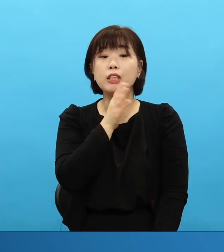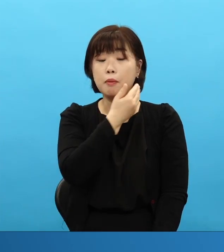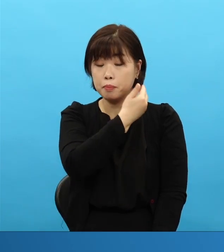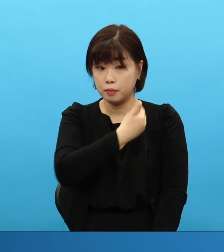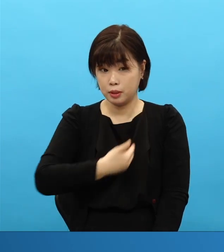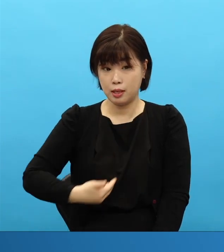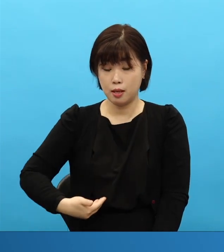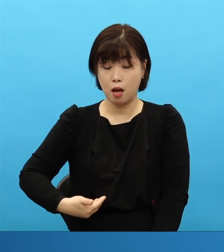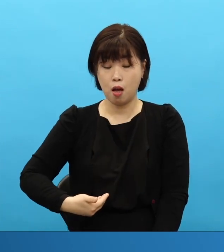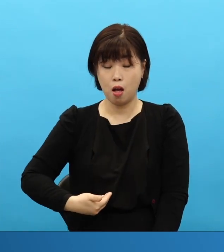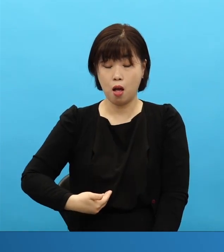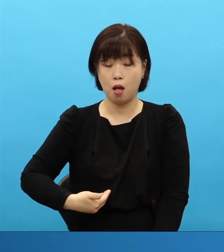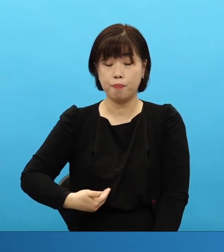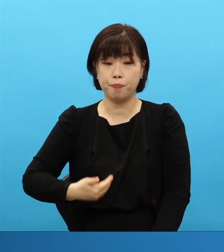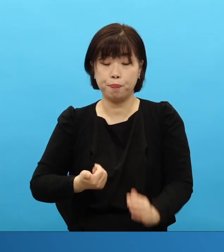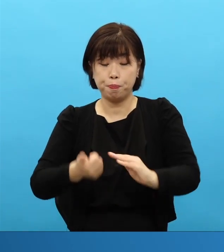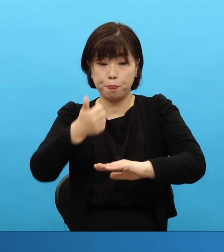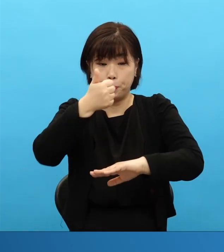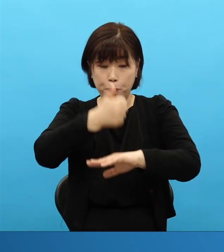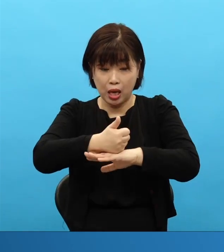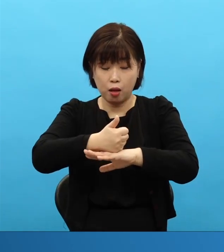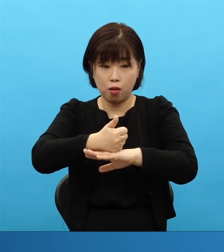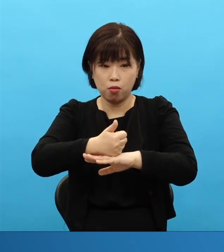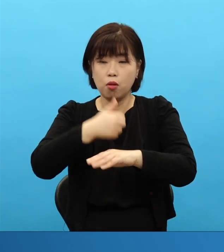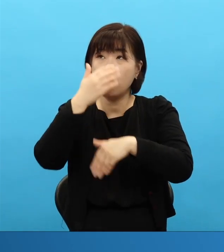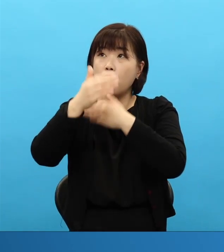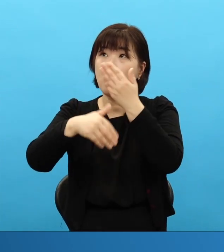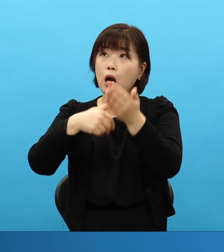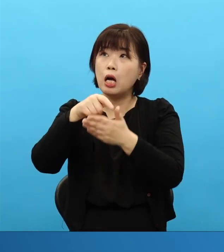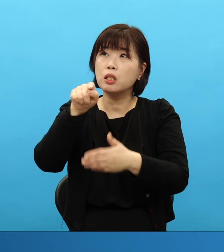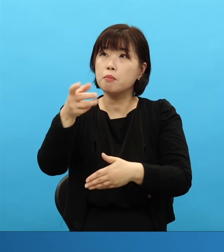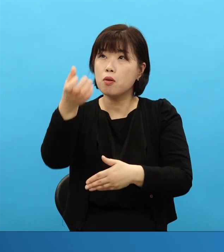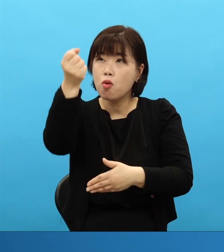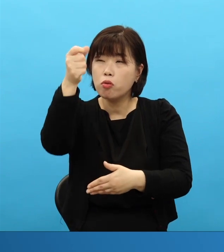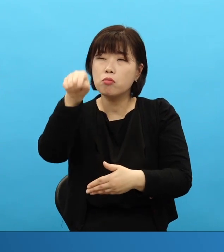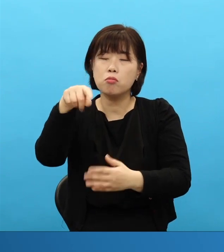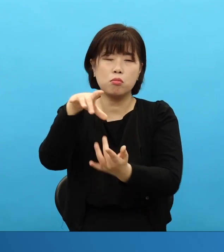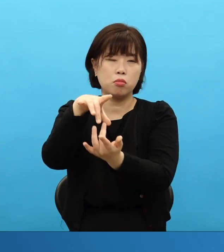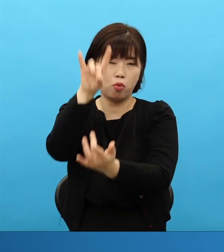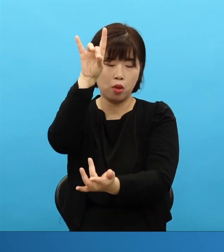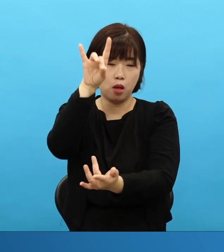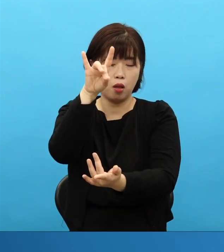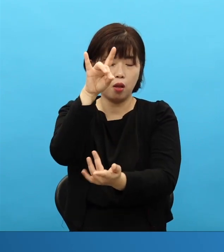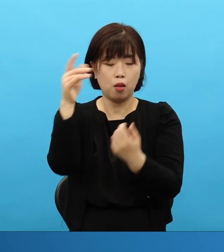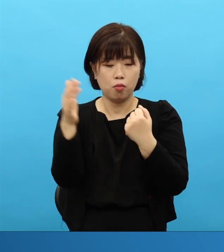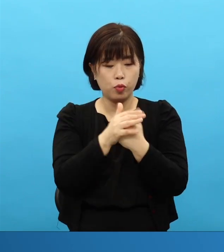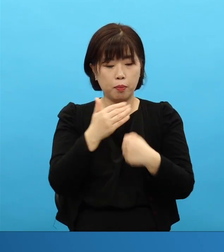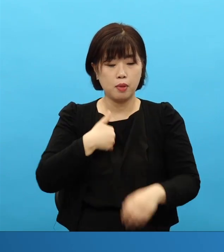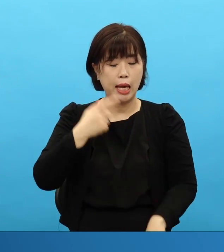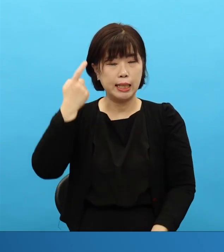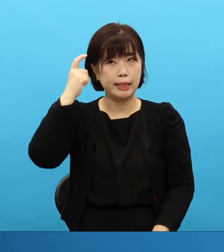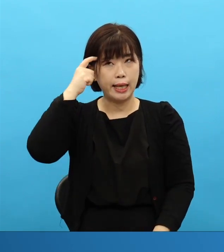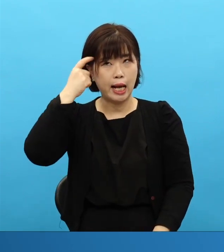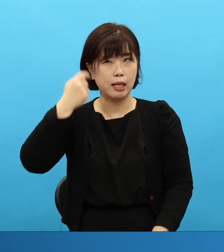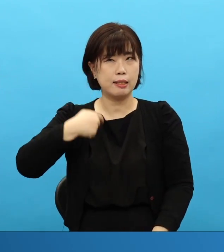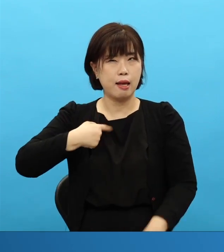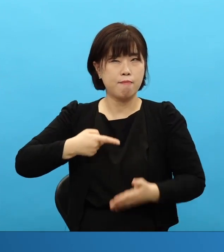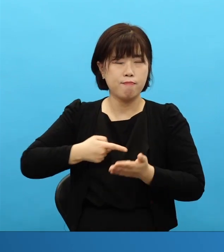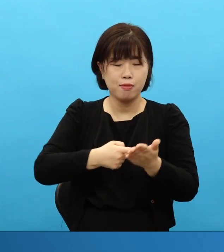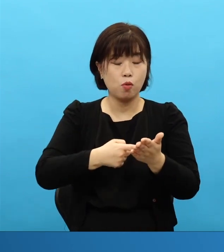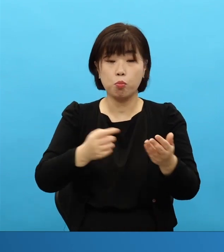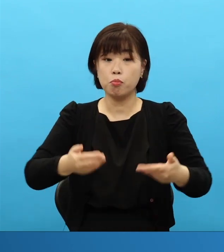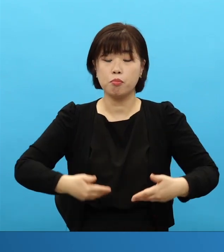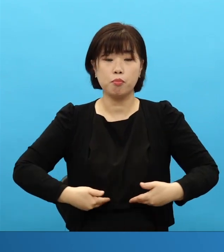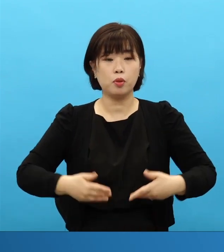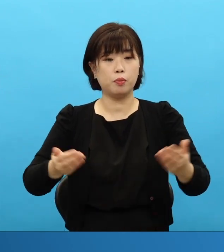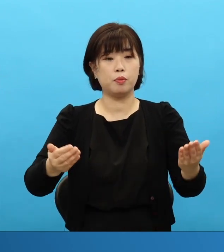되지만 하나님 것 선택해야 되기 때문에 내 생각, 내 주장이 필요 없어요. If you become a true disciple, God will choose you. So you don't need